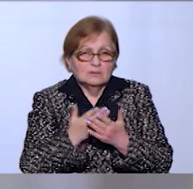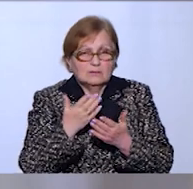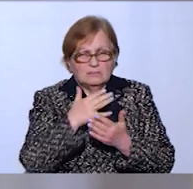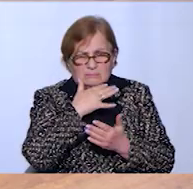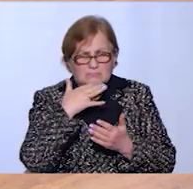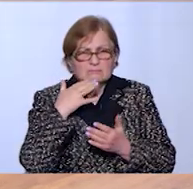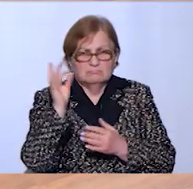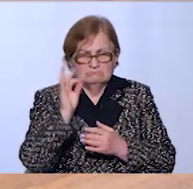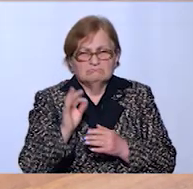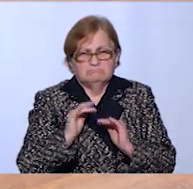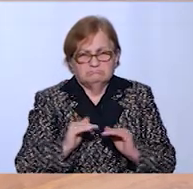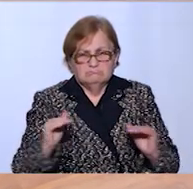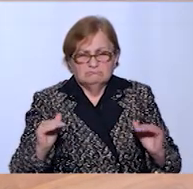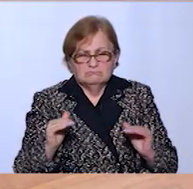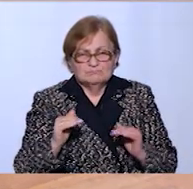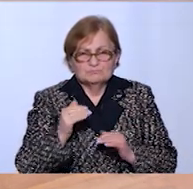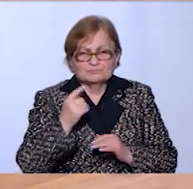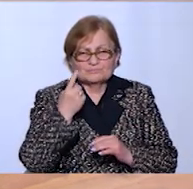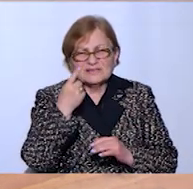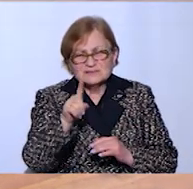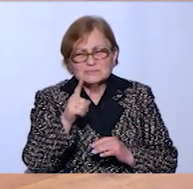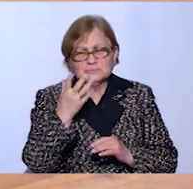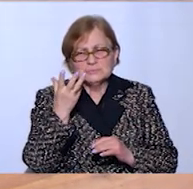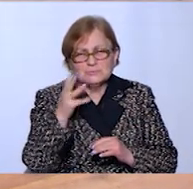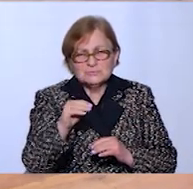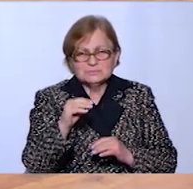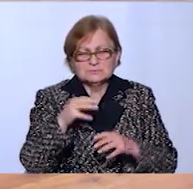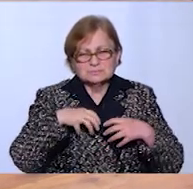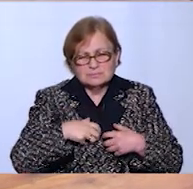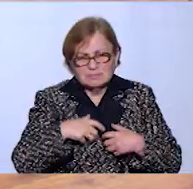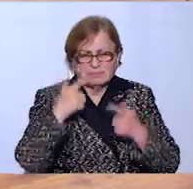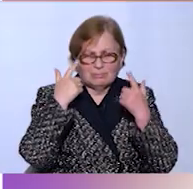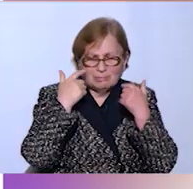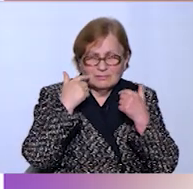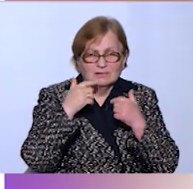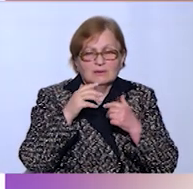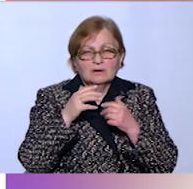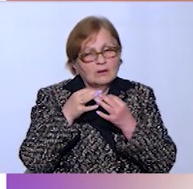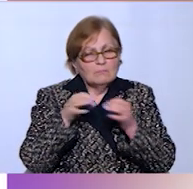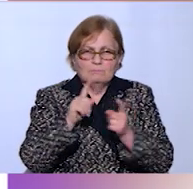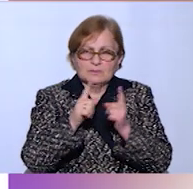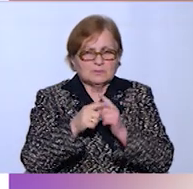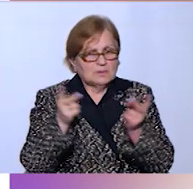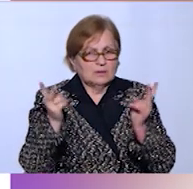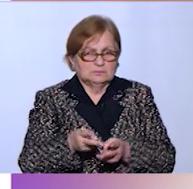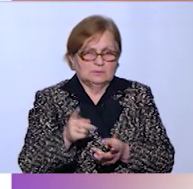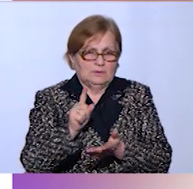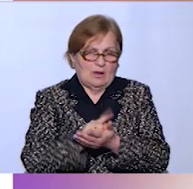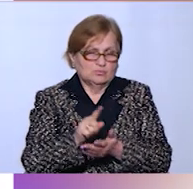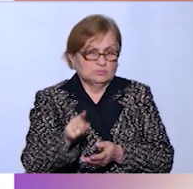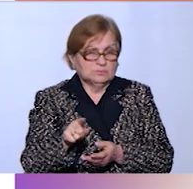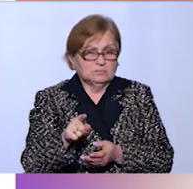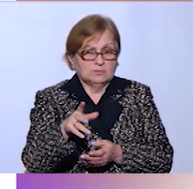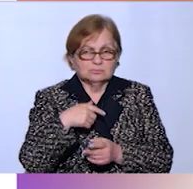როგორ შეიძლება ემოციების მართვა? პირველ რიგში ალბათ უნდა ვასწავლოთ ემოციების სახელდება.